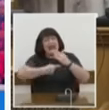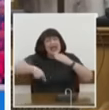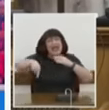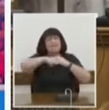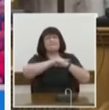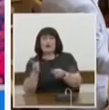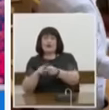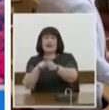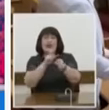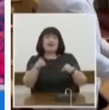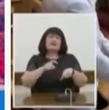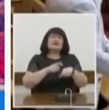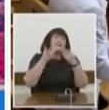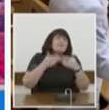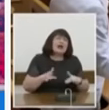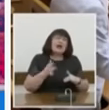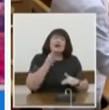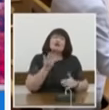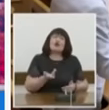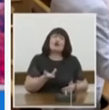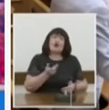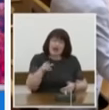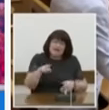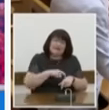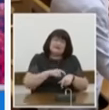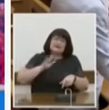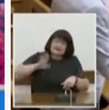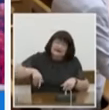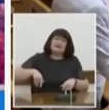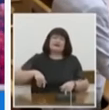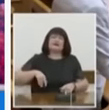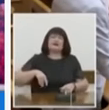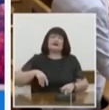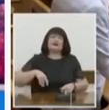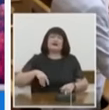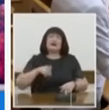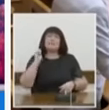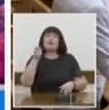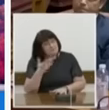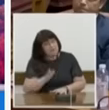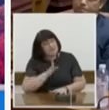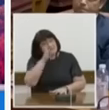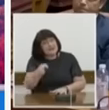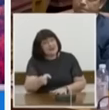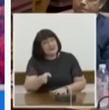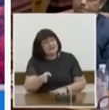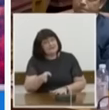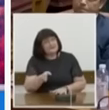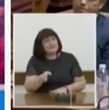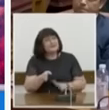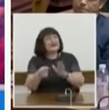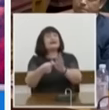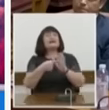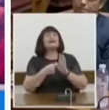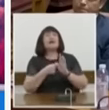κανονικότητα η είπα μπορεί να είναι η μητέρα του καπιταλισμού αλλά ξέρετε και οι θεσμοί λειτουργούν και η δικαιοσύνη λειτουργεί και εν πάση περιπτώσει όποιος θέλει κάνει ότι θέλει να κάνει του κάνει κά